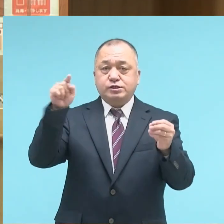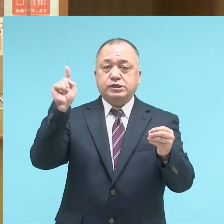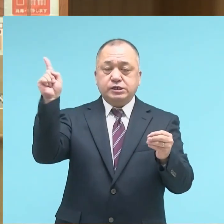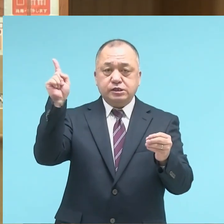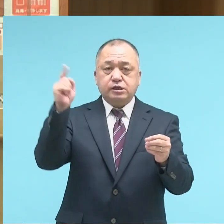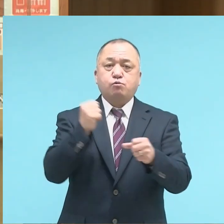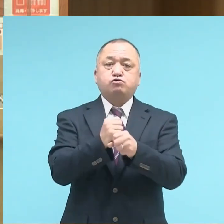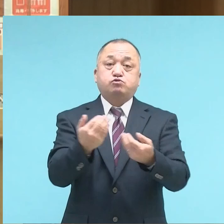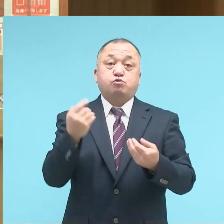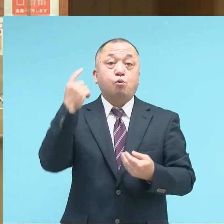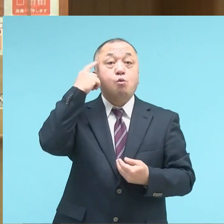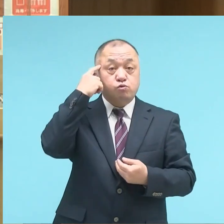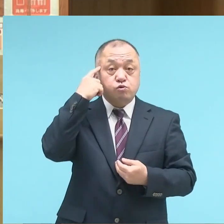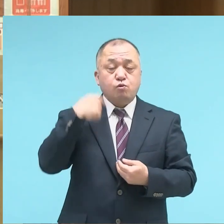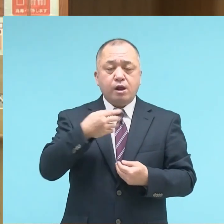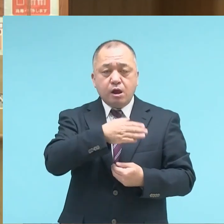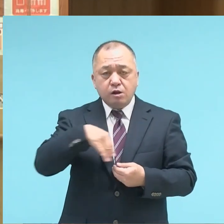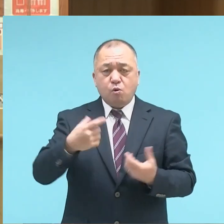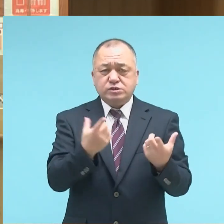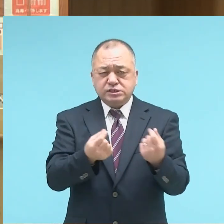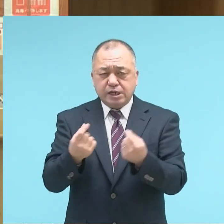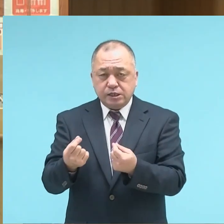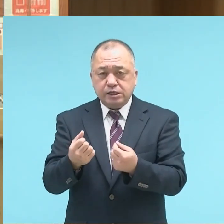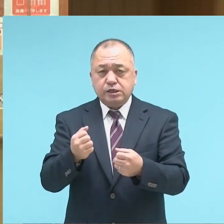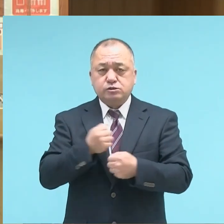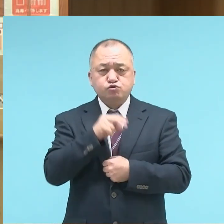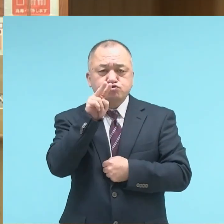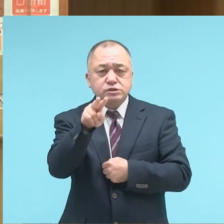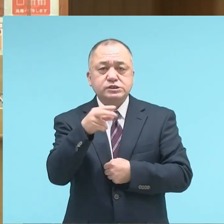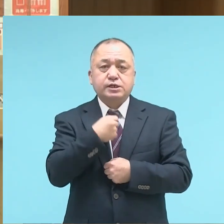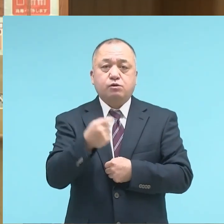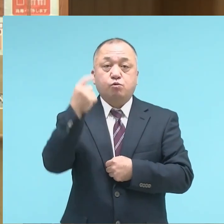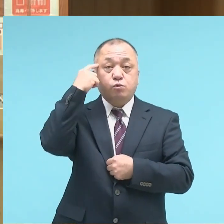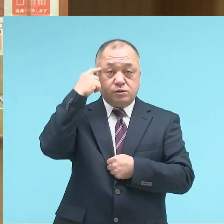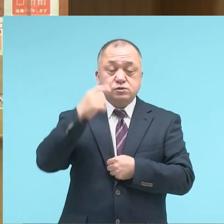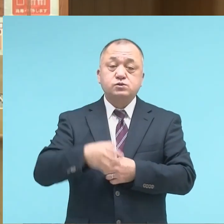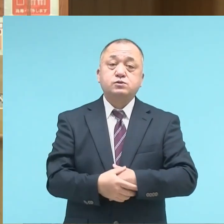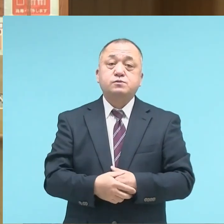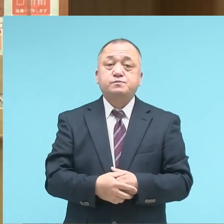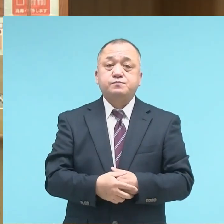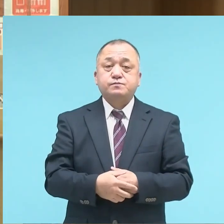くんだと思いますし、我々としても、しっかり見ていきたいというふうに思っています